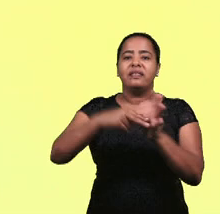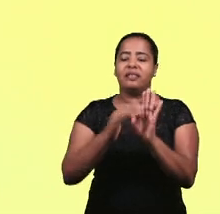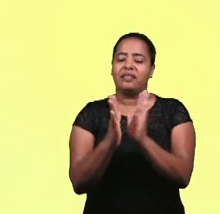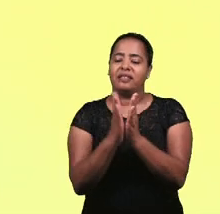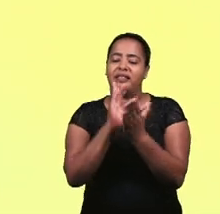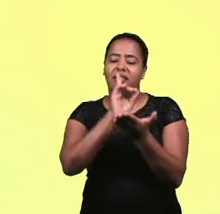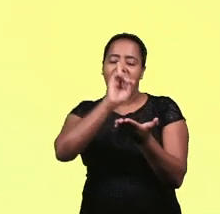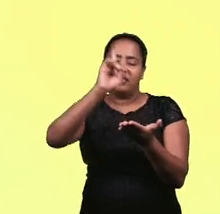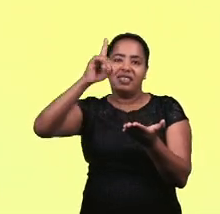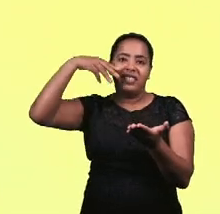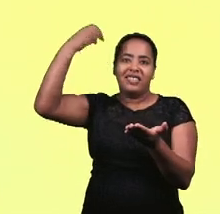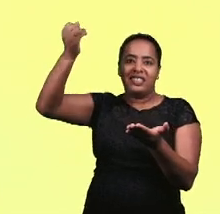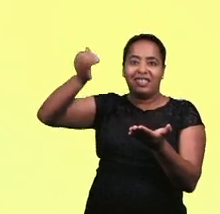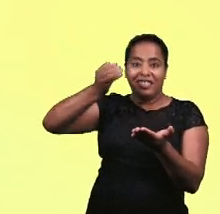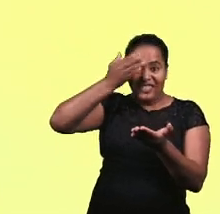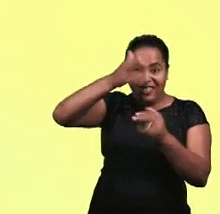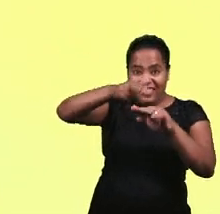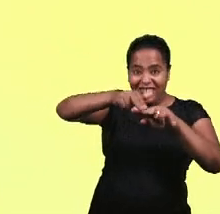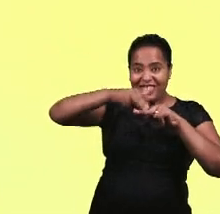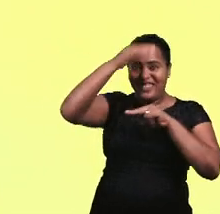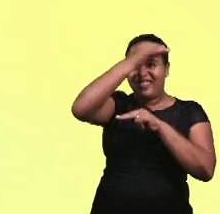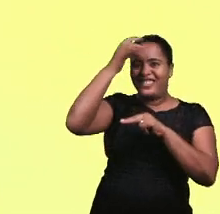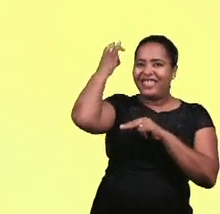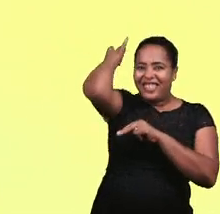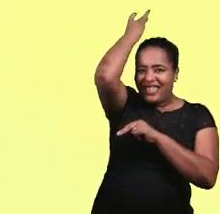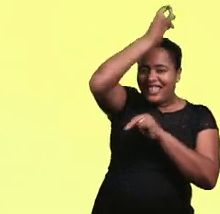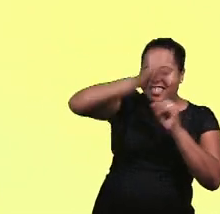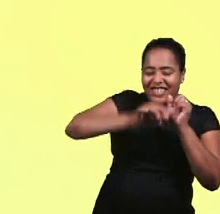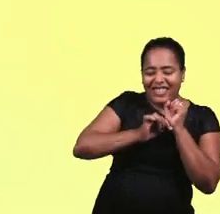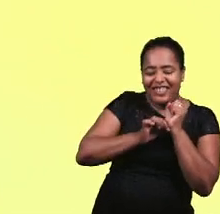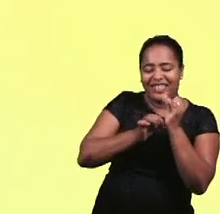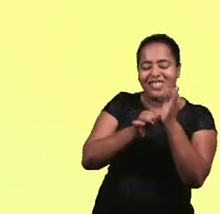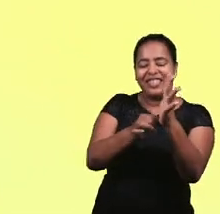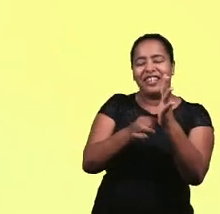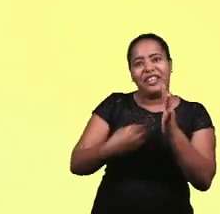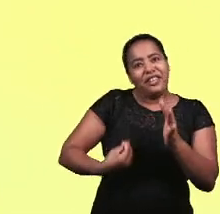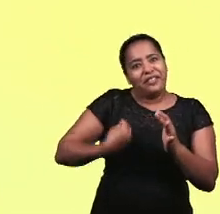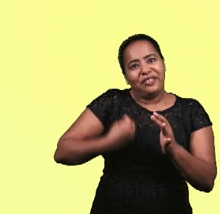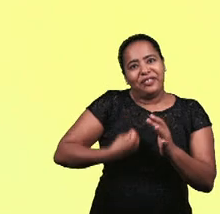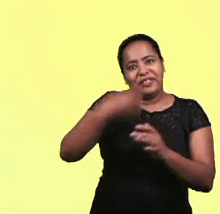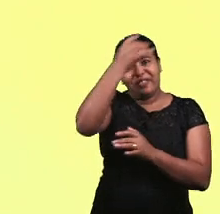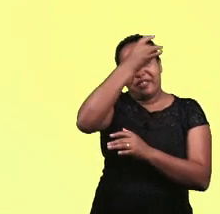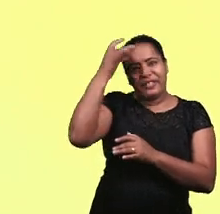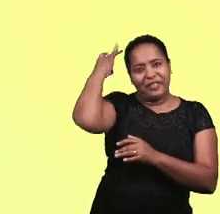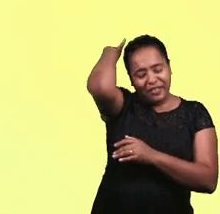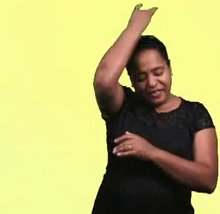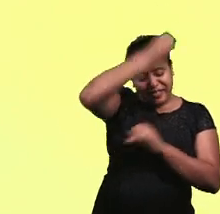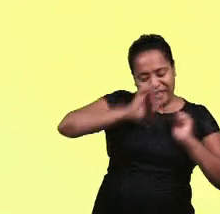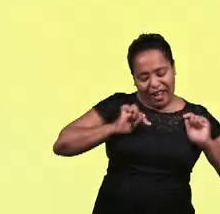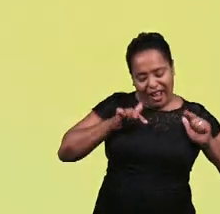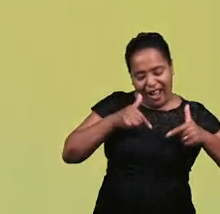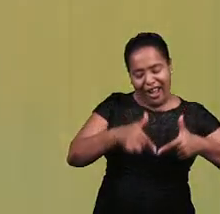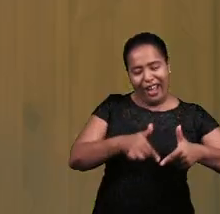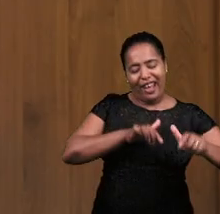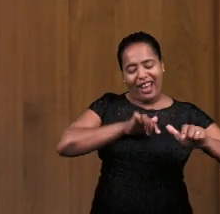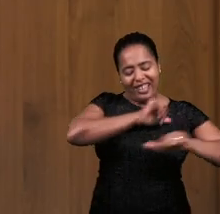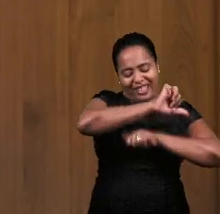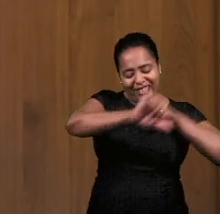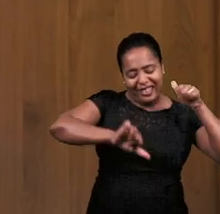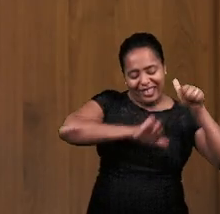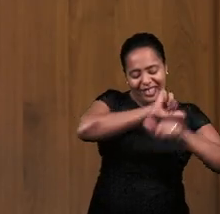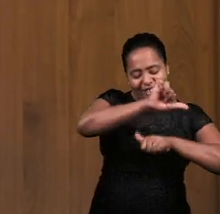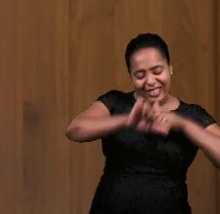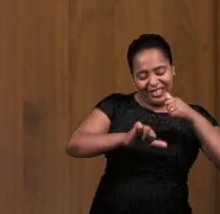par le Saint-Esprit, la parole vivante. Le Saint-Esprit travaille nos vies, transforme, nous